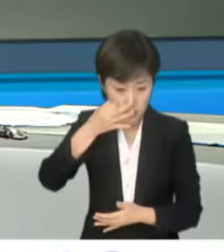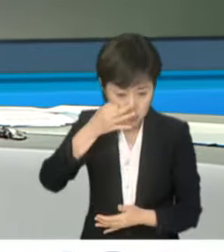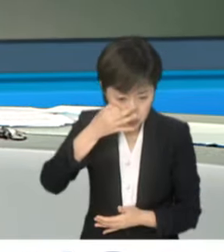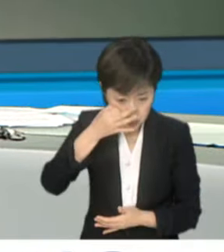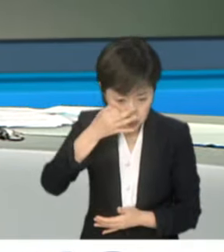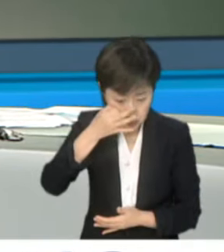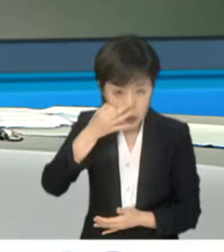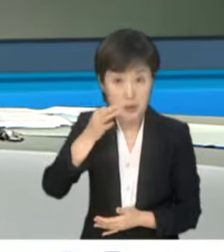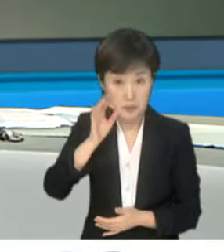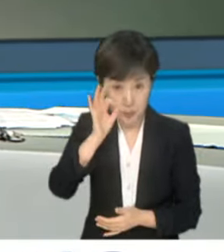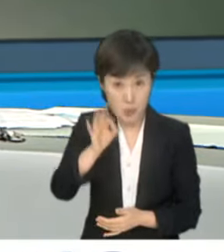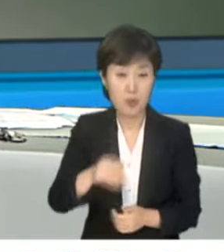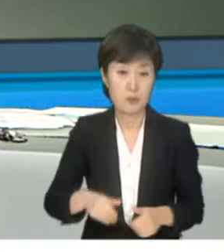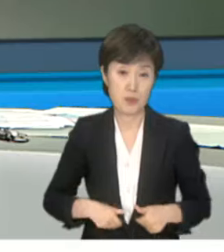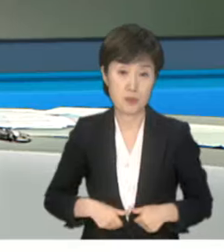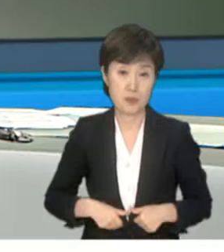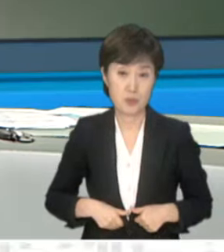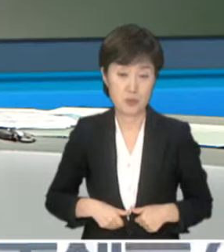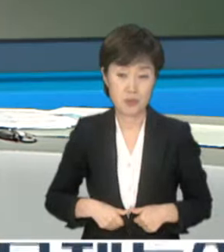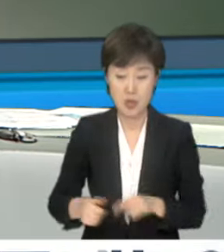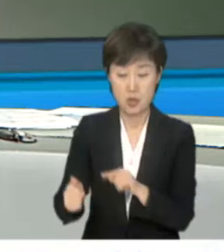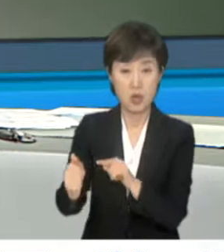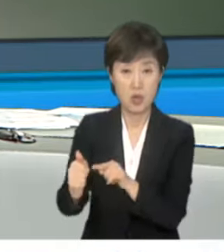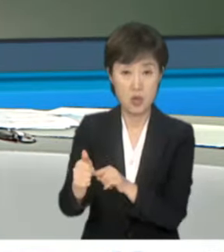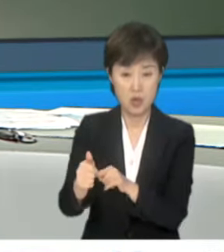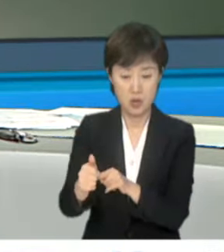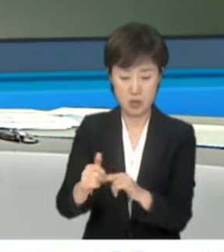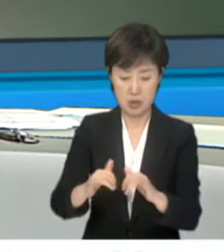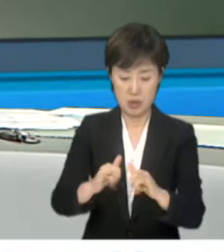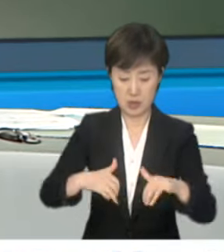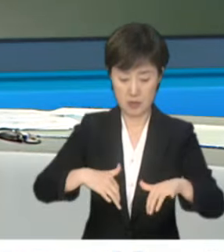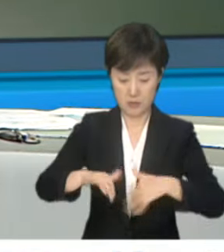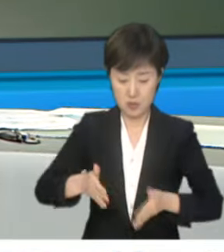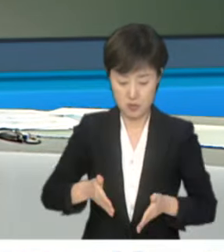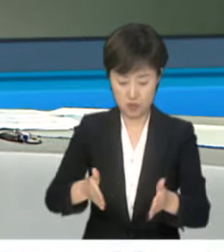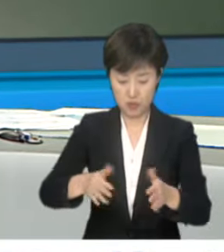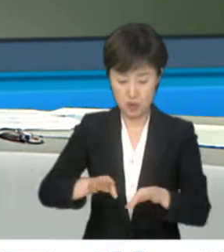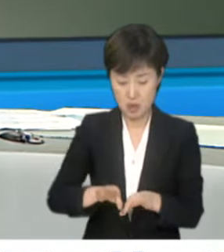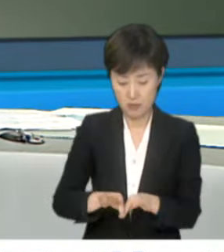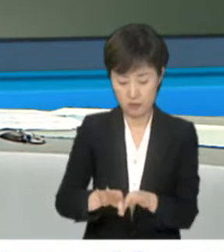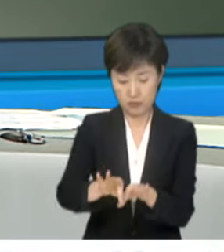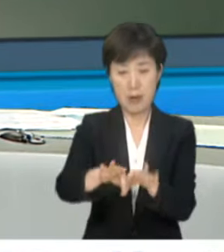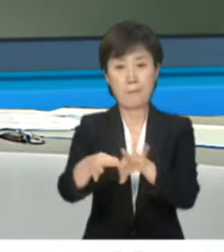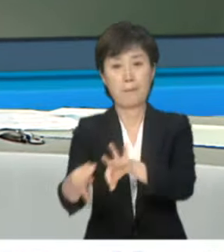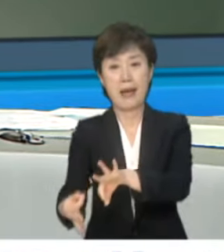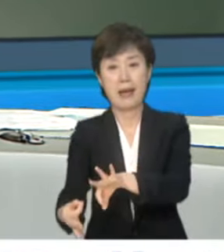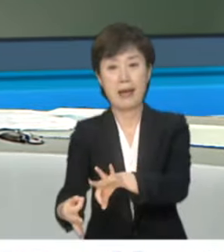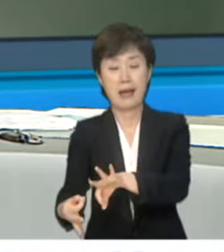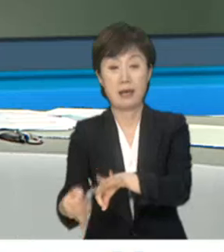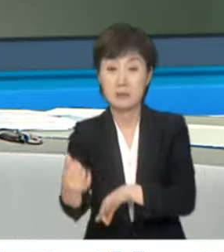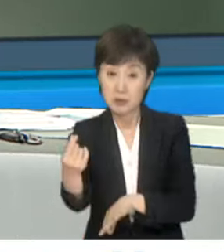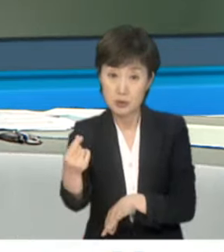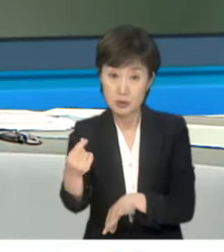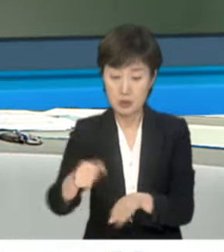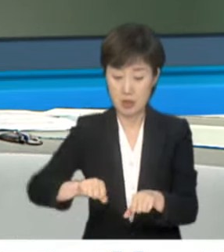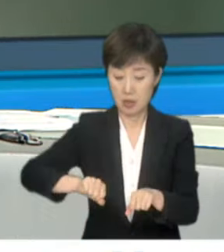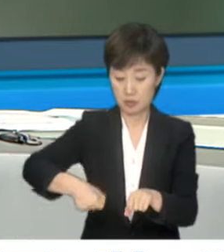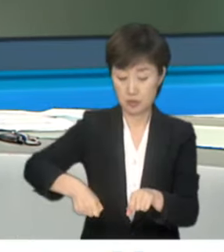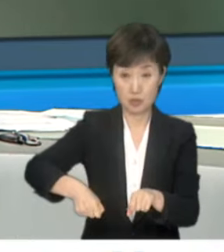더 분석을 해봐야 알겠지만 보면 슈가가 인도를 달리다 넘어졌다는 거거든요. 이제 대부분의 전동 스쿠터 같은